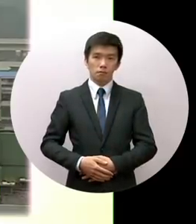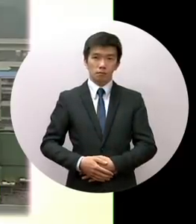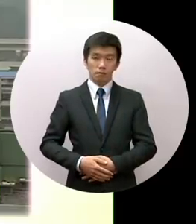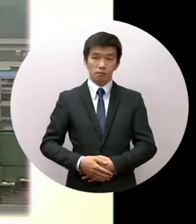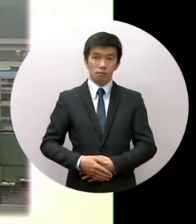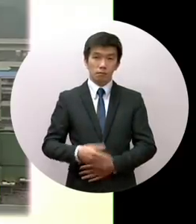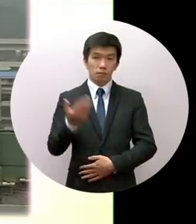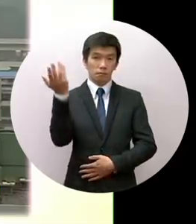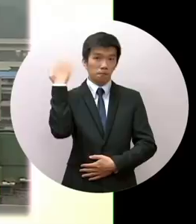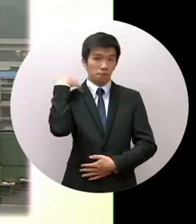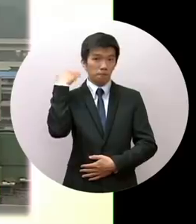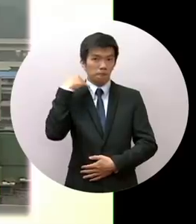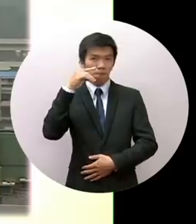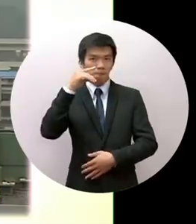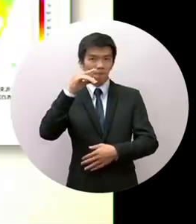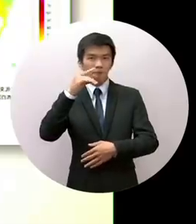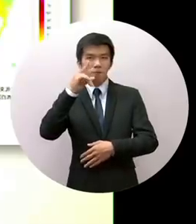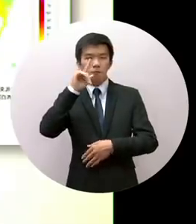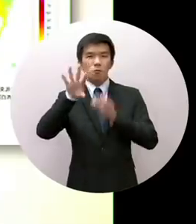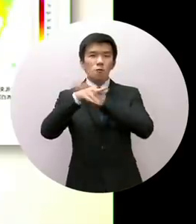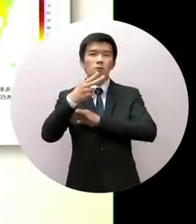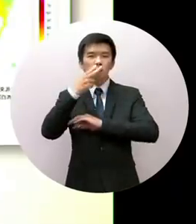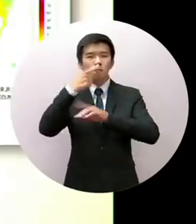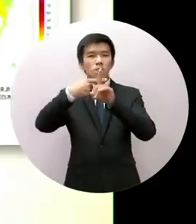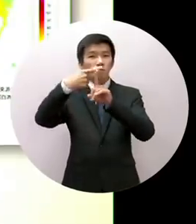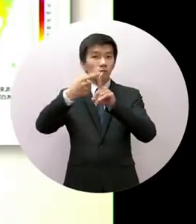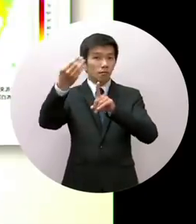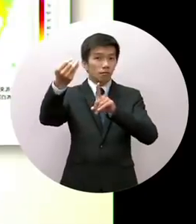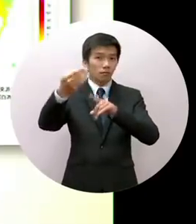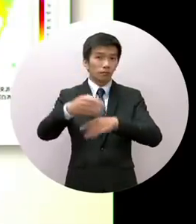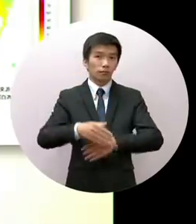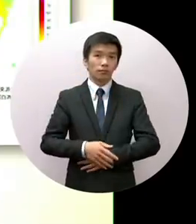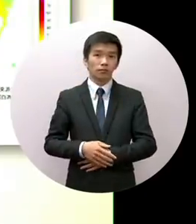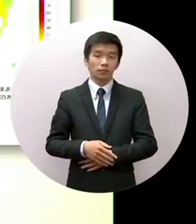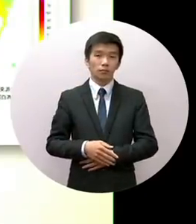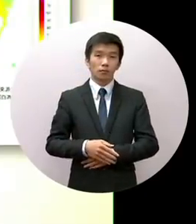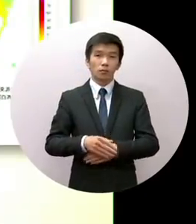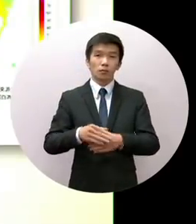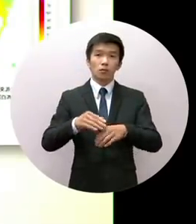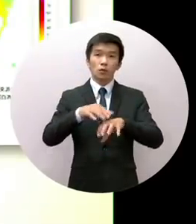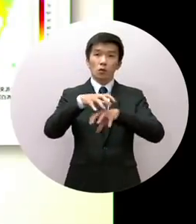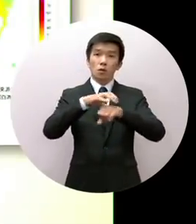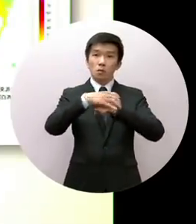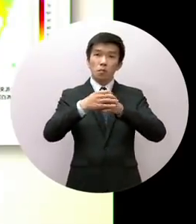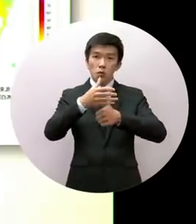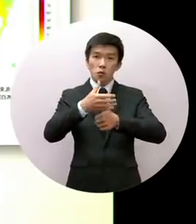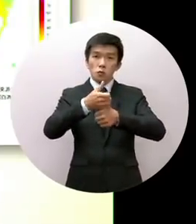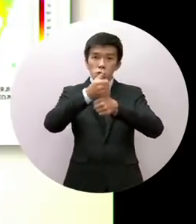那天的指数到底是多少？环保署测量